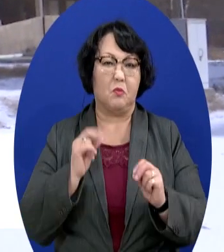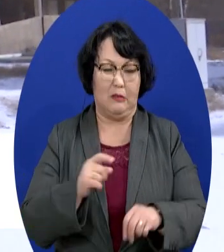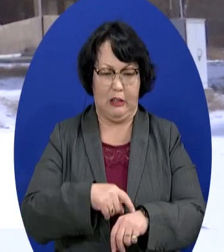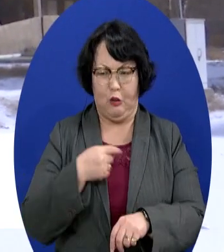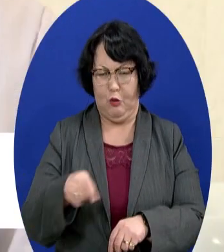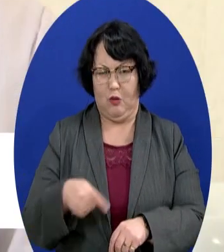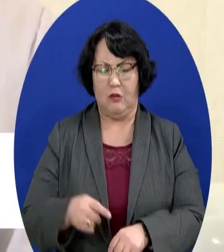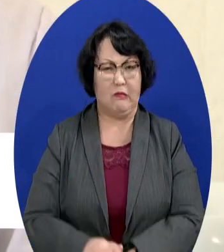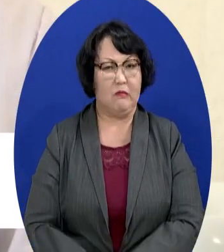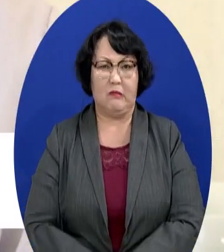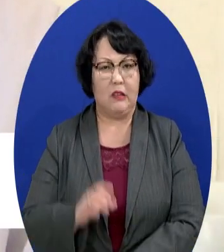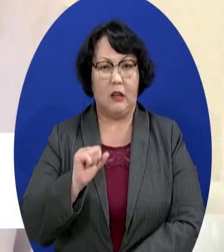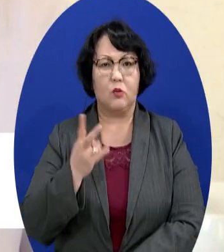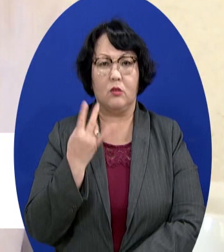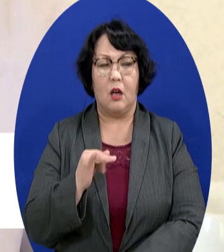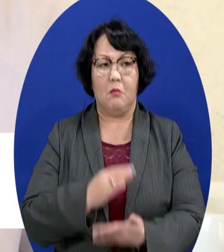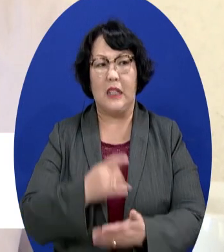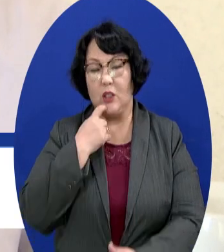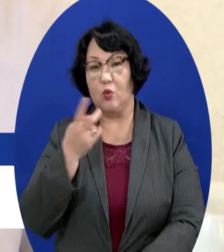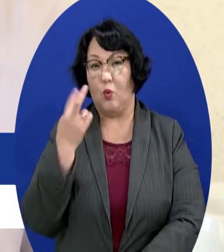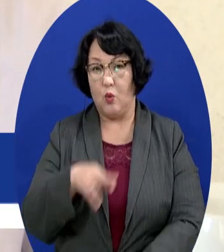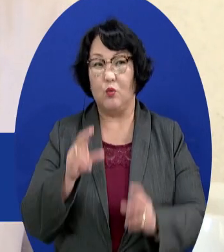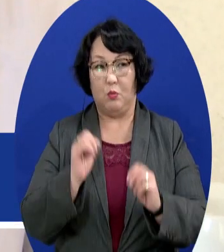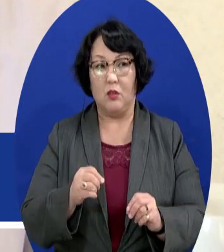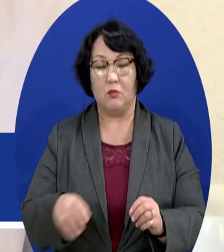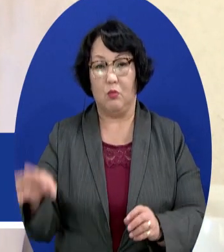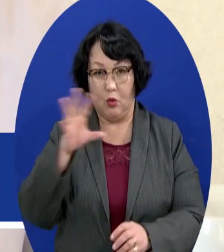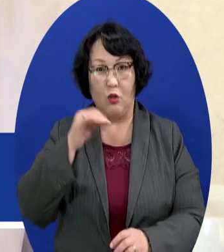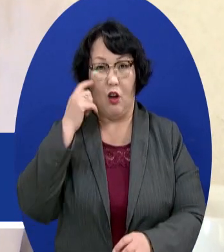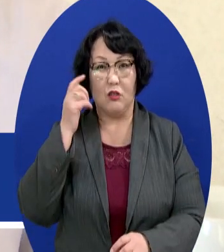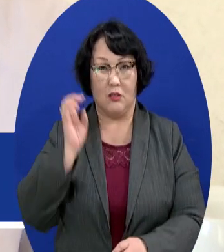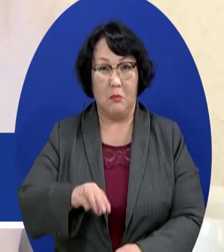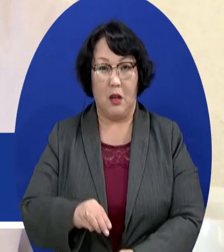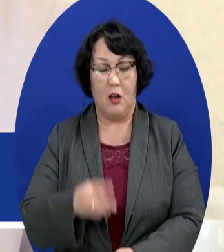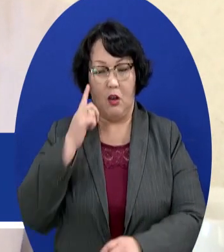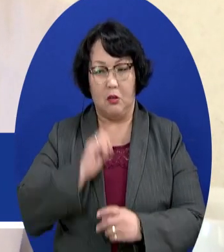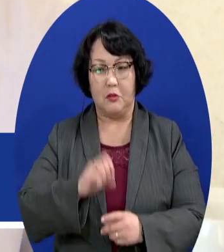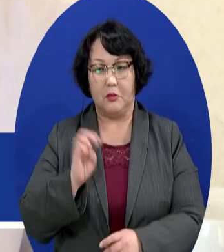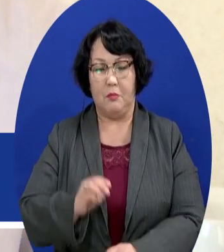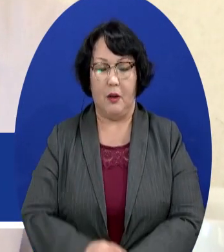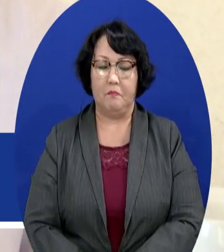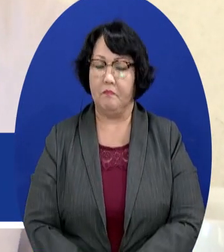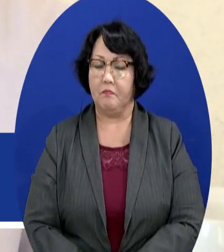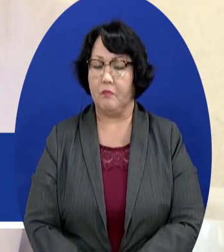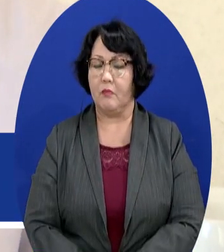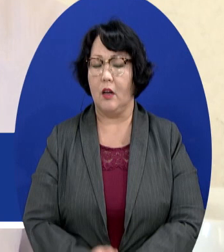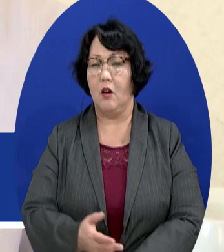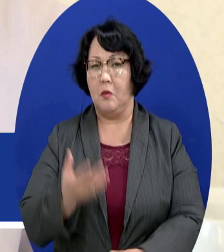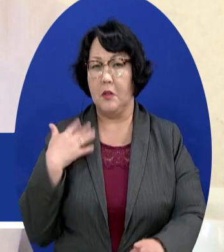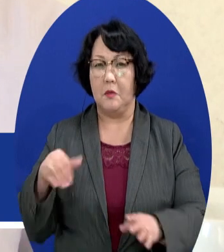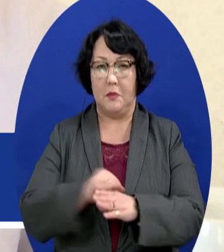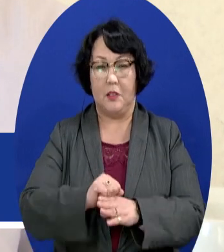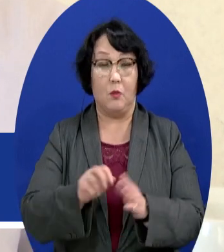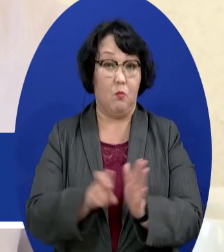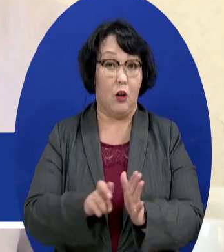юм а. Цөл байдал хүндэрчин. За энийг бол хаанаа ойлгож байна. Тийм учраас яг бид нэр одоо өмнө бэлдсэн нөөц